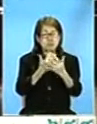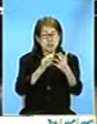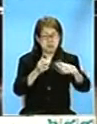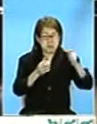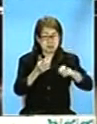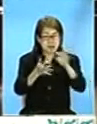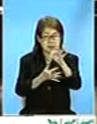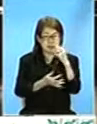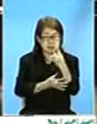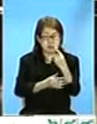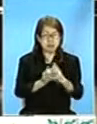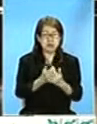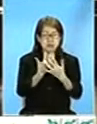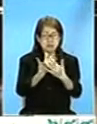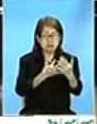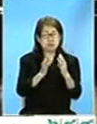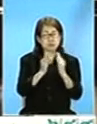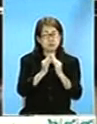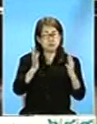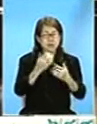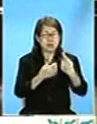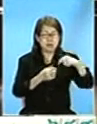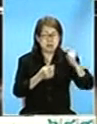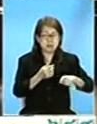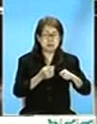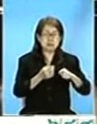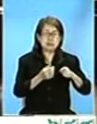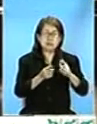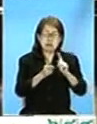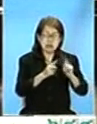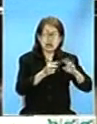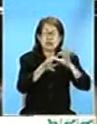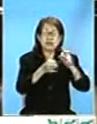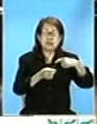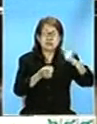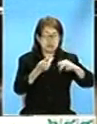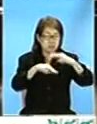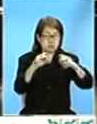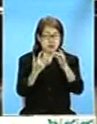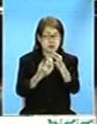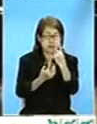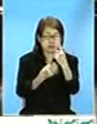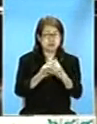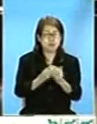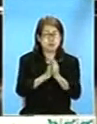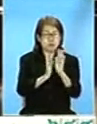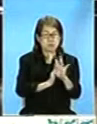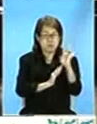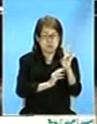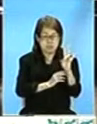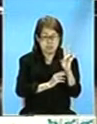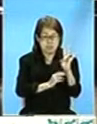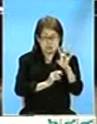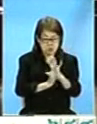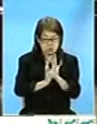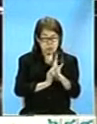เลือกมา1คนบุคคลที่ประชุมใหญ่ตุลาการในศาลปกครองสูงสุดเลือกมา1คน7คนเนี่ยก็ไปสรรหา